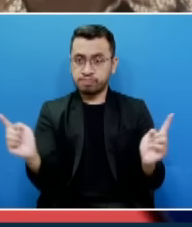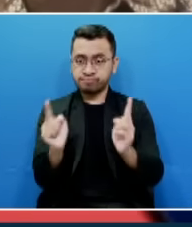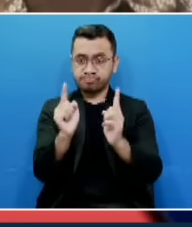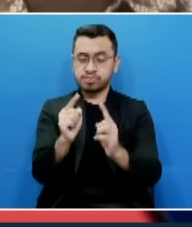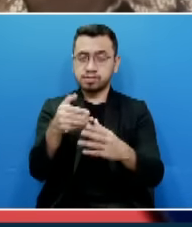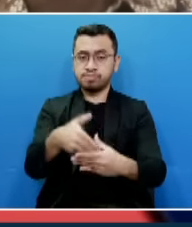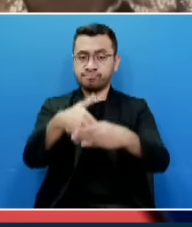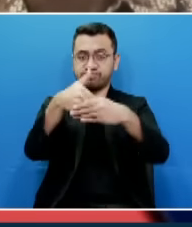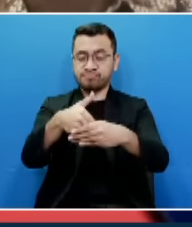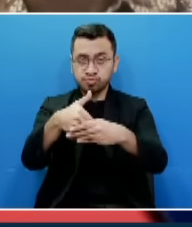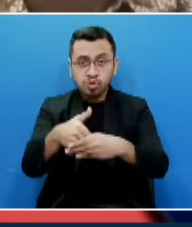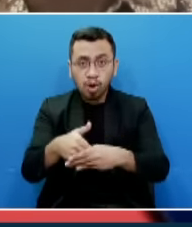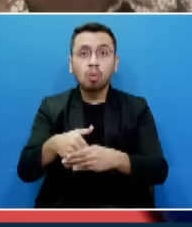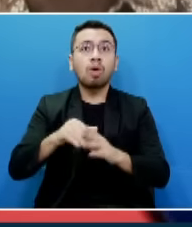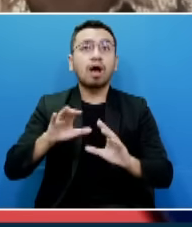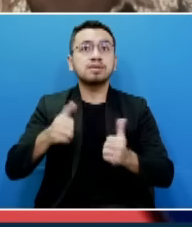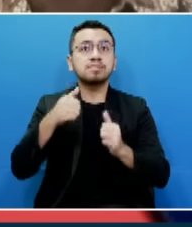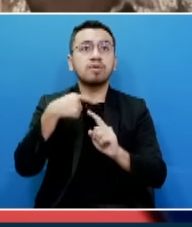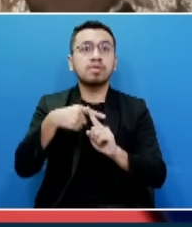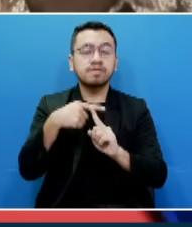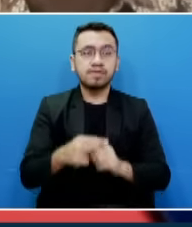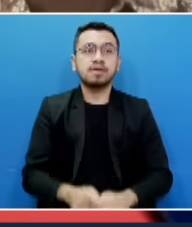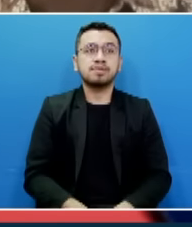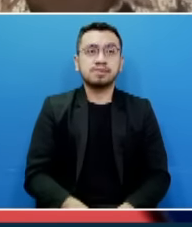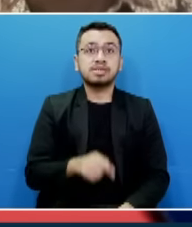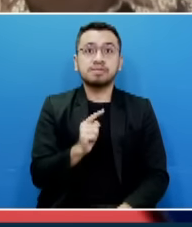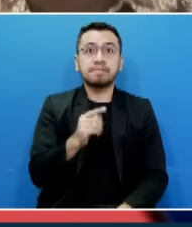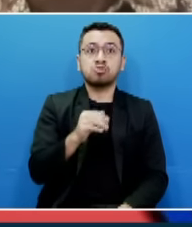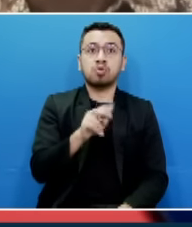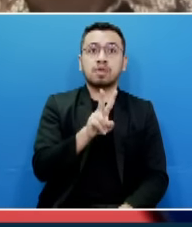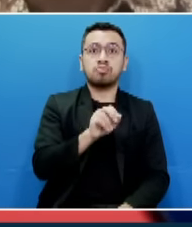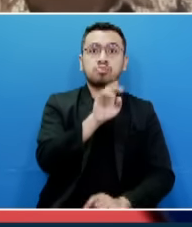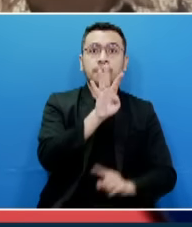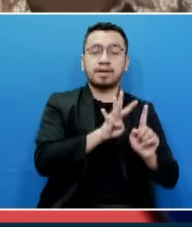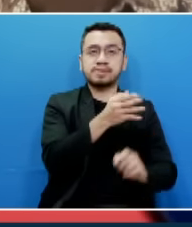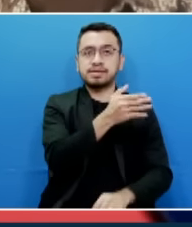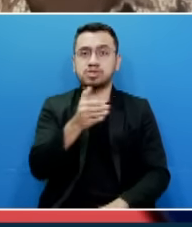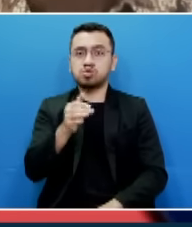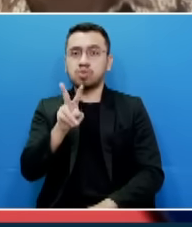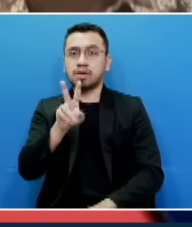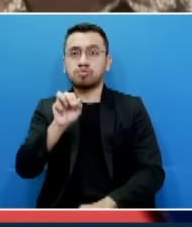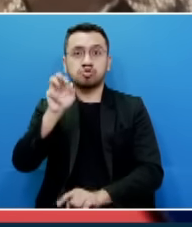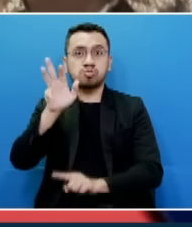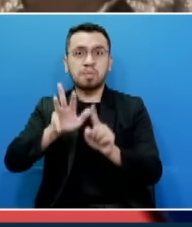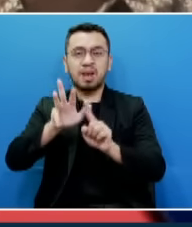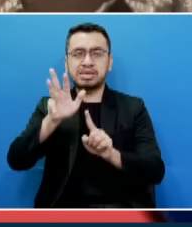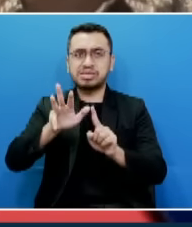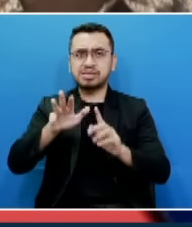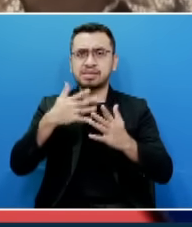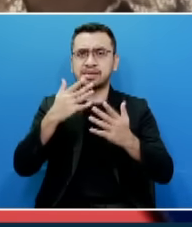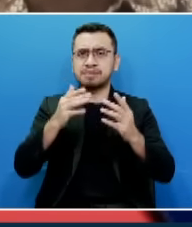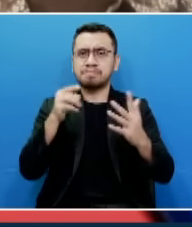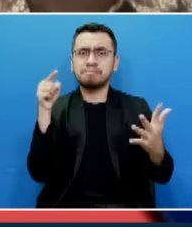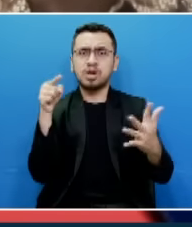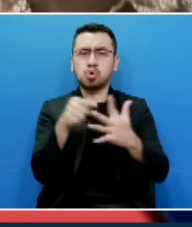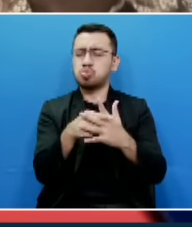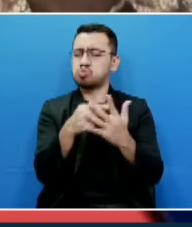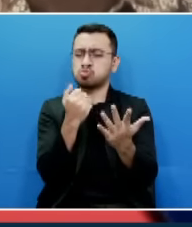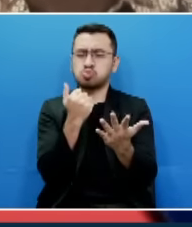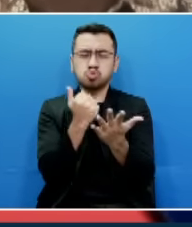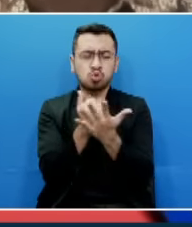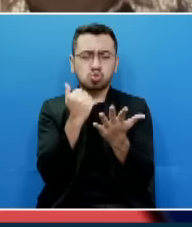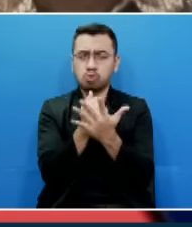willpres yang 20149 yang dicatat sebagai keras sekarang orang melihat ini agak lebih suhunya lebih lebih adem lah